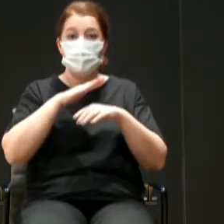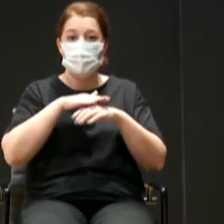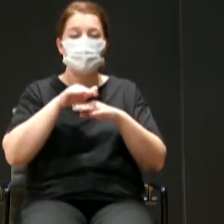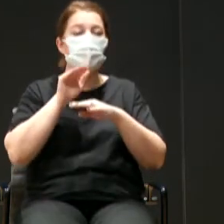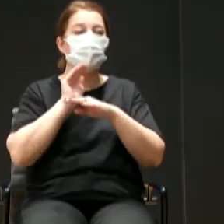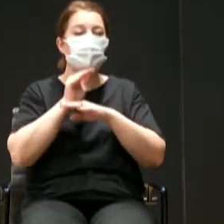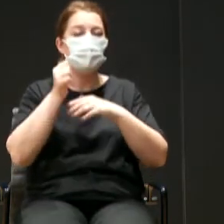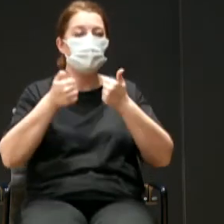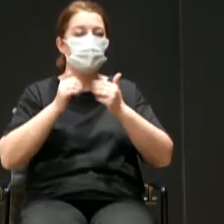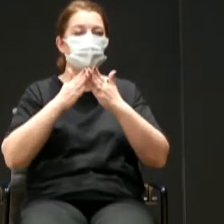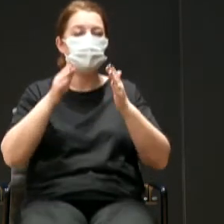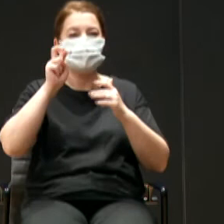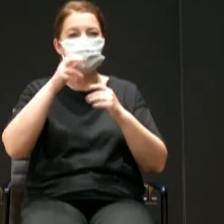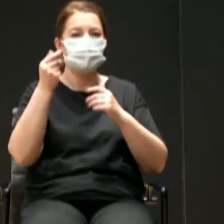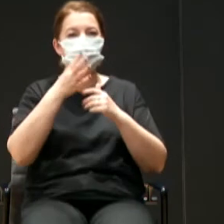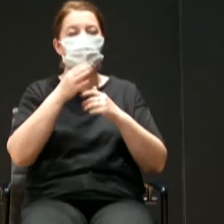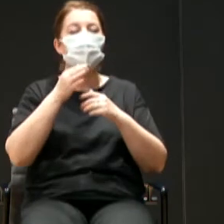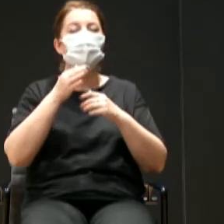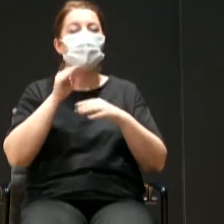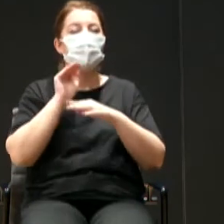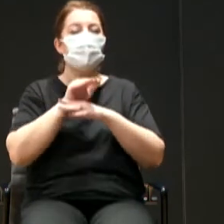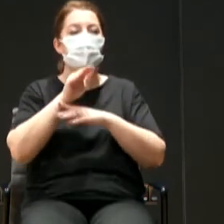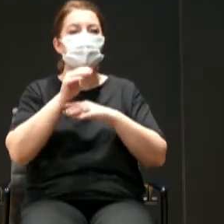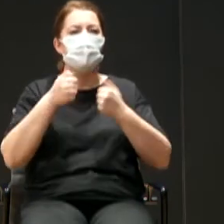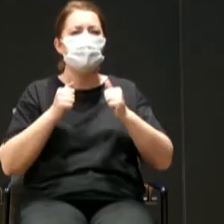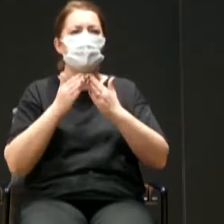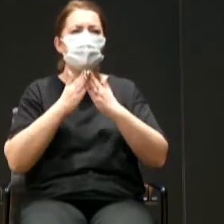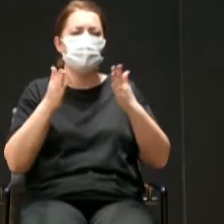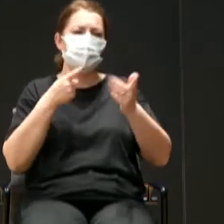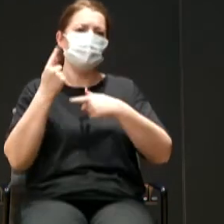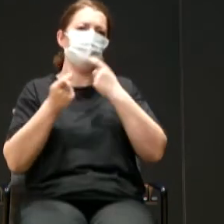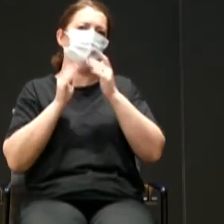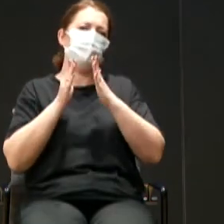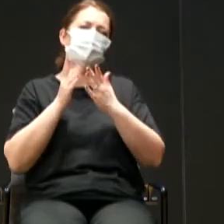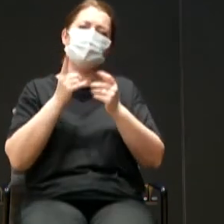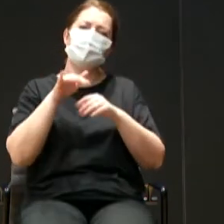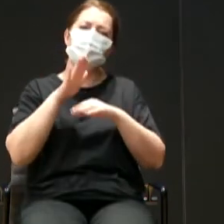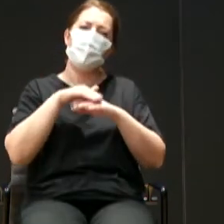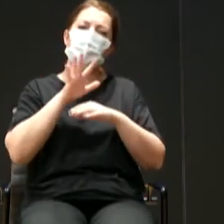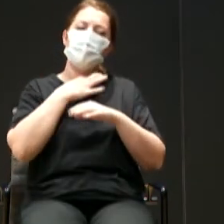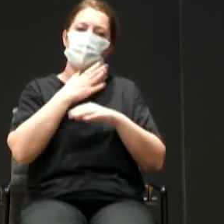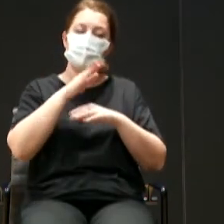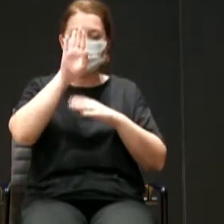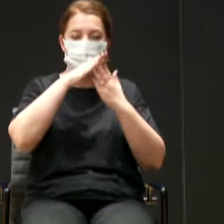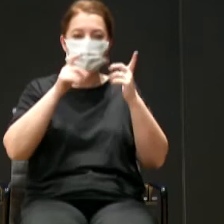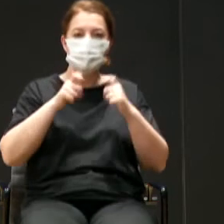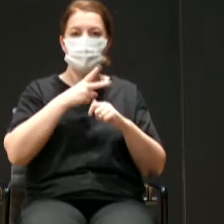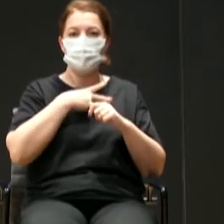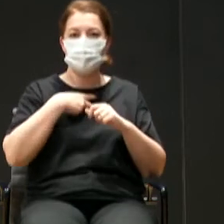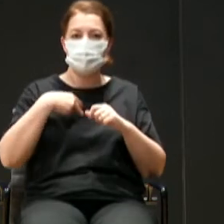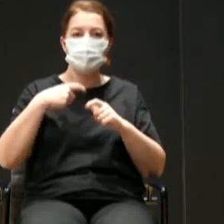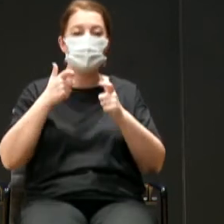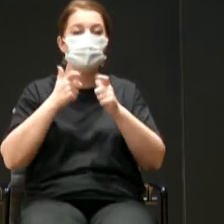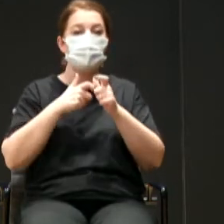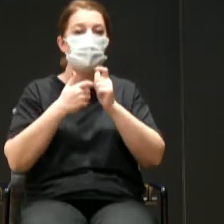yaşam vadileri, 8 tane yaşam vadisinin işlemi sürüyor şu anda. Yapmayın lütfen. İstanbul Büyükşehir Belediyesi'nde